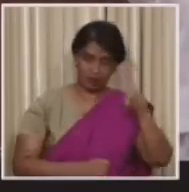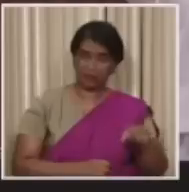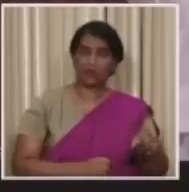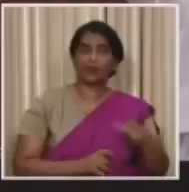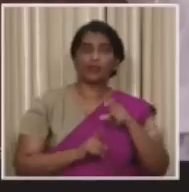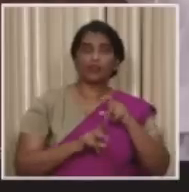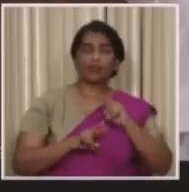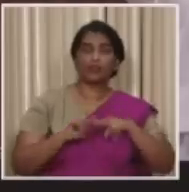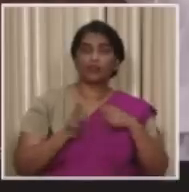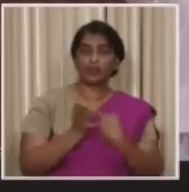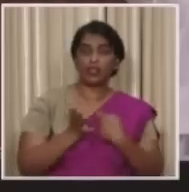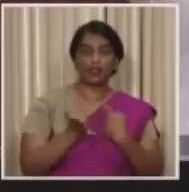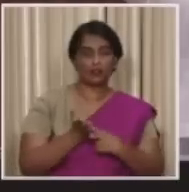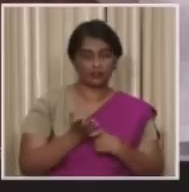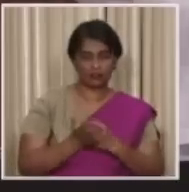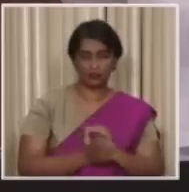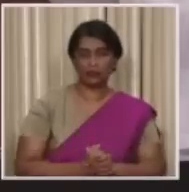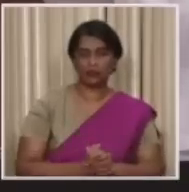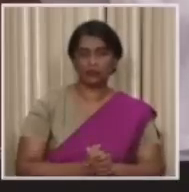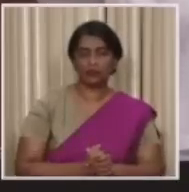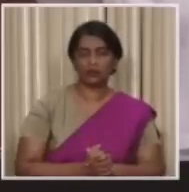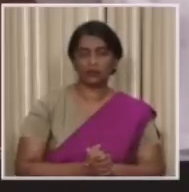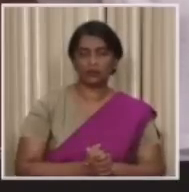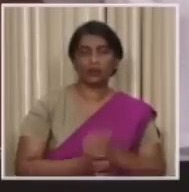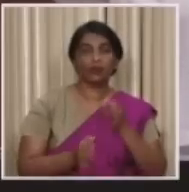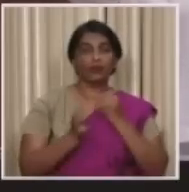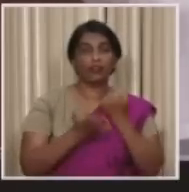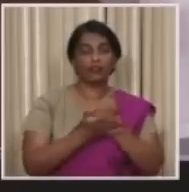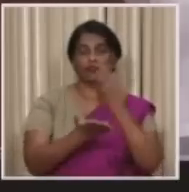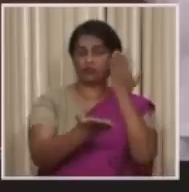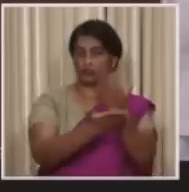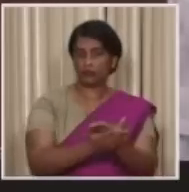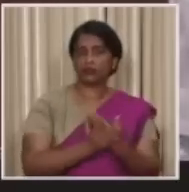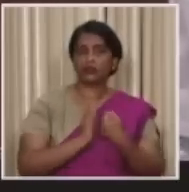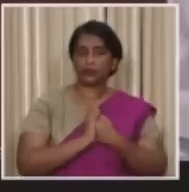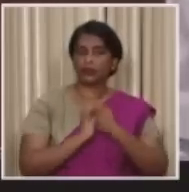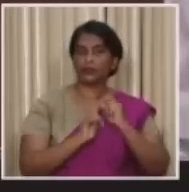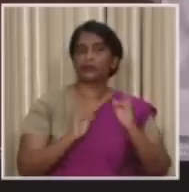මැතිතුමා, මහාචාර්ය රංජිත් බණ්ඩාර මැතිතුමා. ලිපිලේඛනාදී පිළිගැන්වීම ගරු අග්‍රාමාත්‍යතුමා.